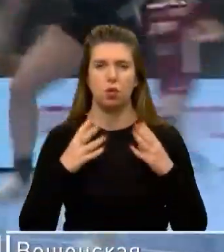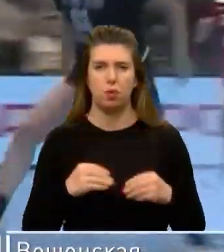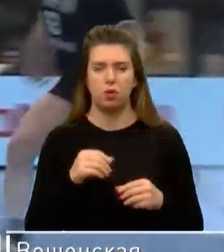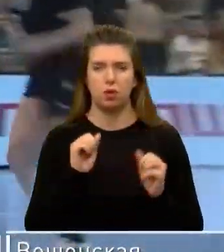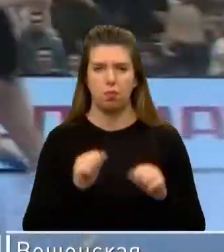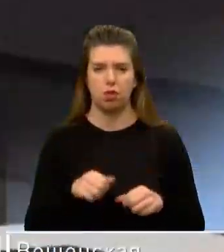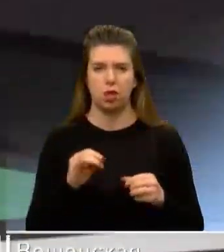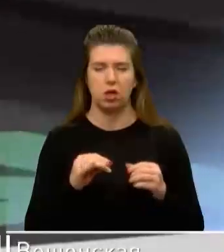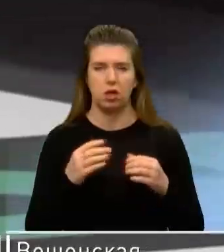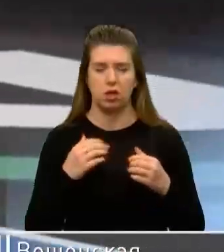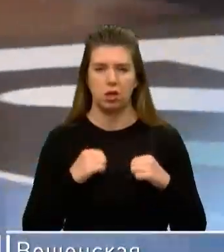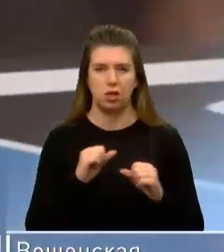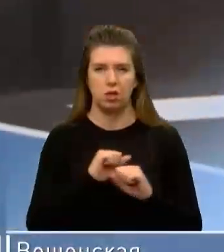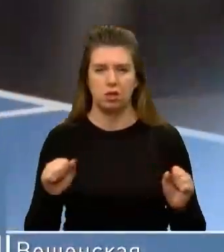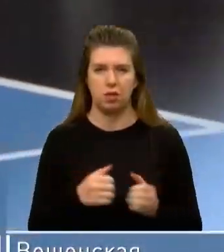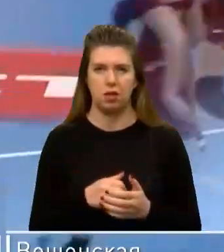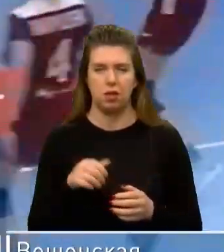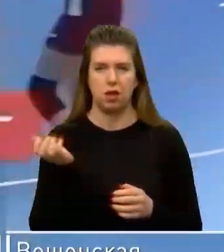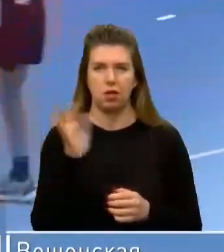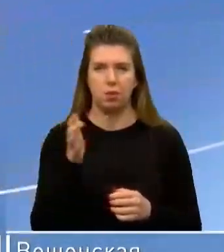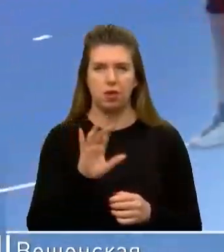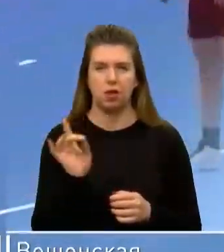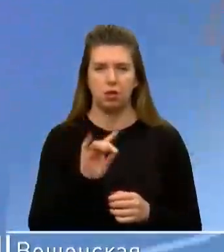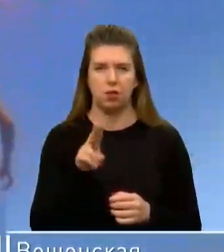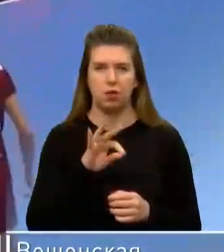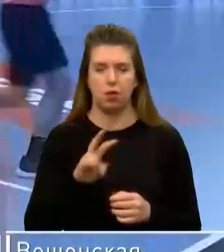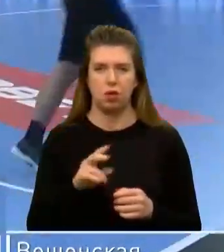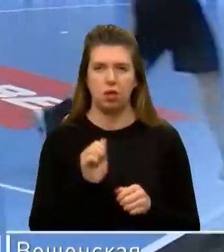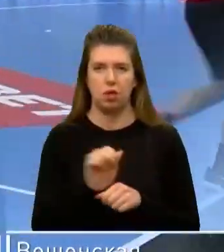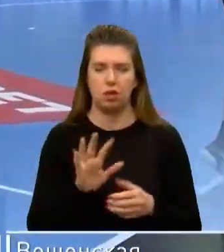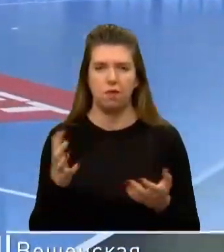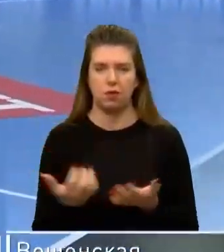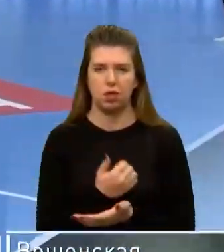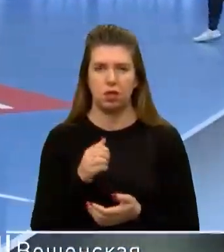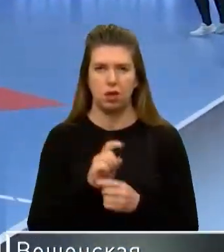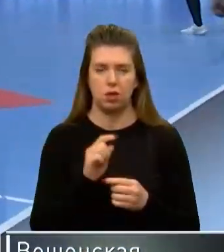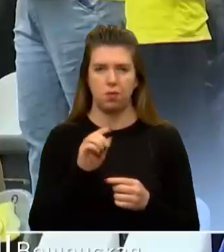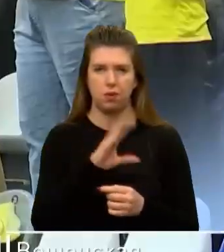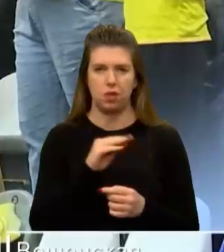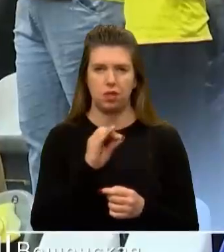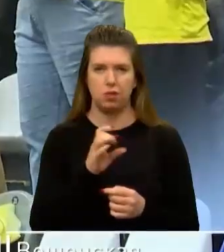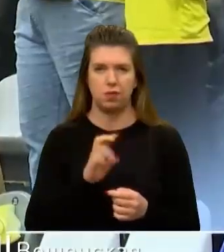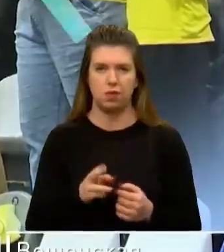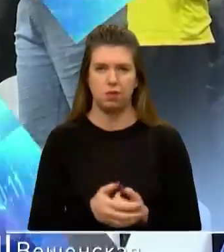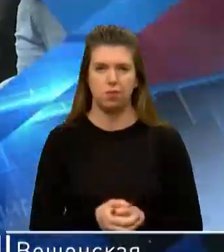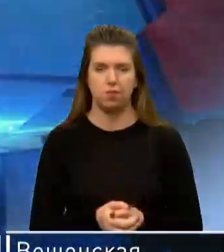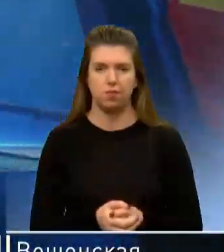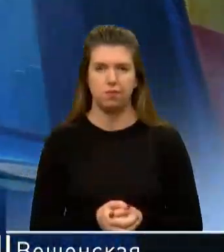можно но расслабляться нельзя гандболистки Ростов Дона не оставили шансов аутсайдеру из